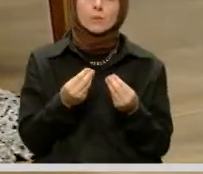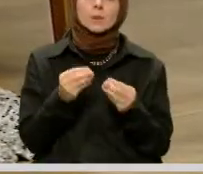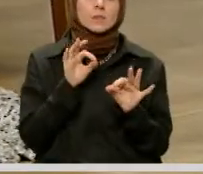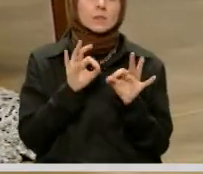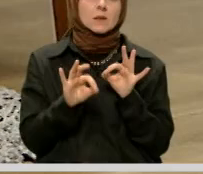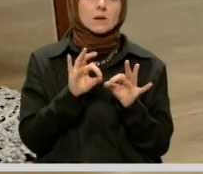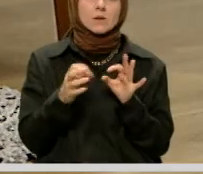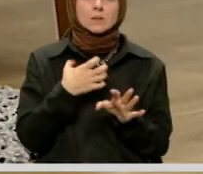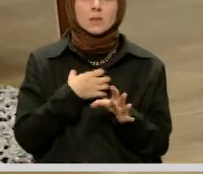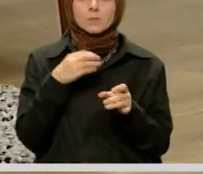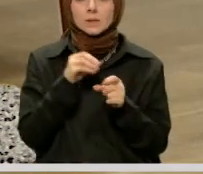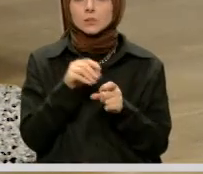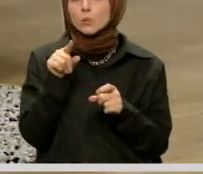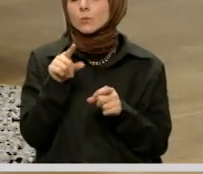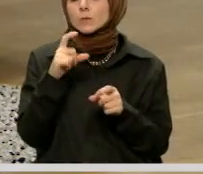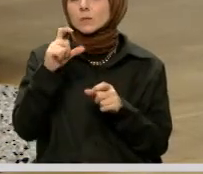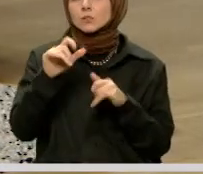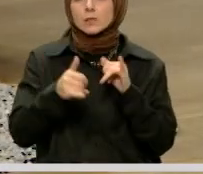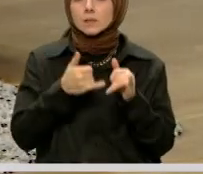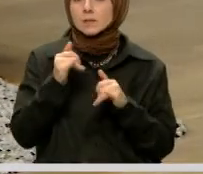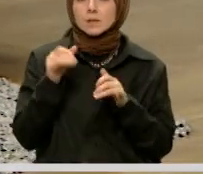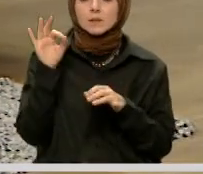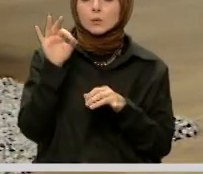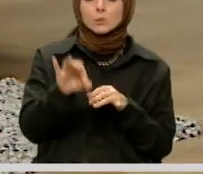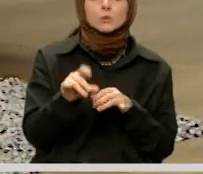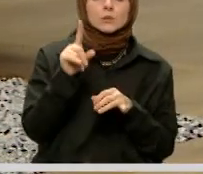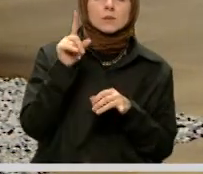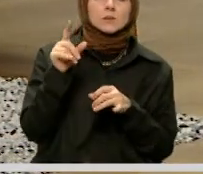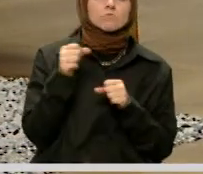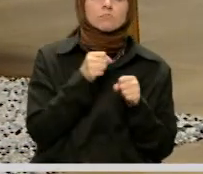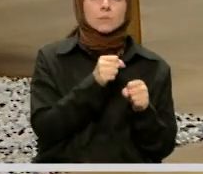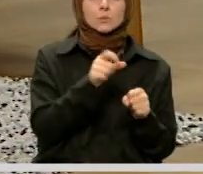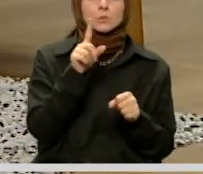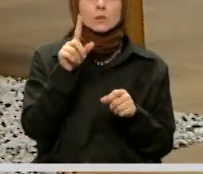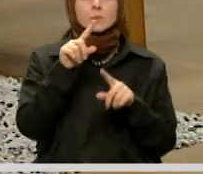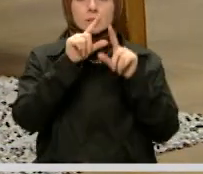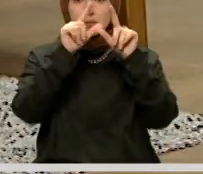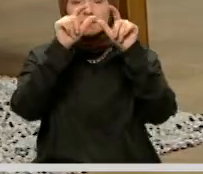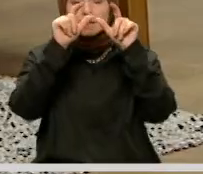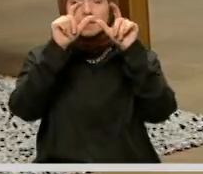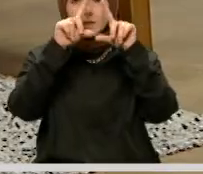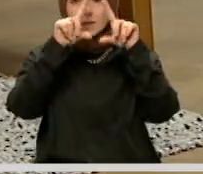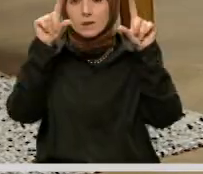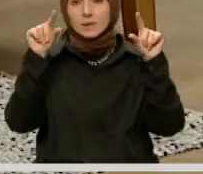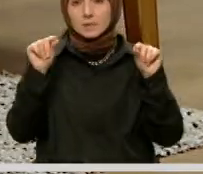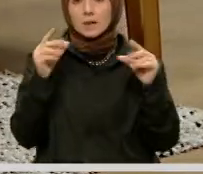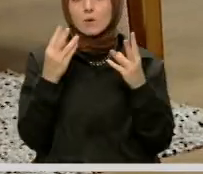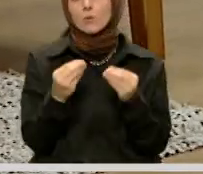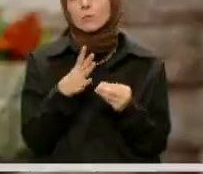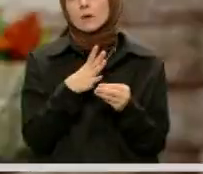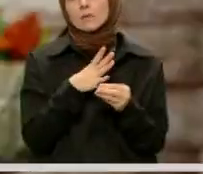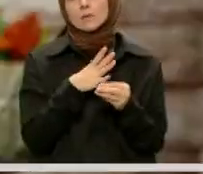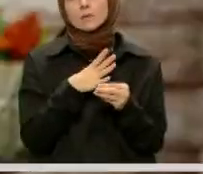için onları cennete götürecek bir haritadır. Ben böyle tercüme ettim. Hudellil muttakin, takva sahipleri için bir doğru yol